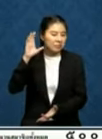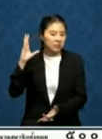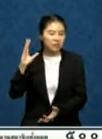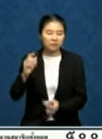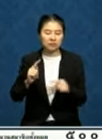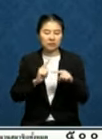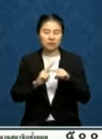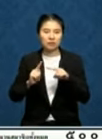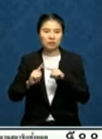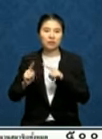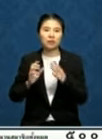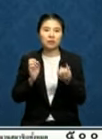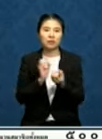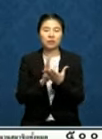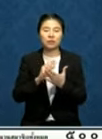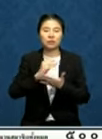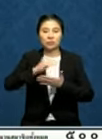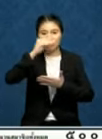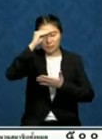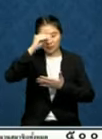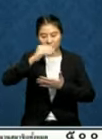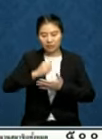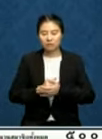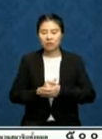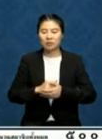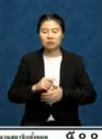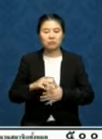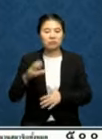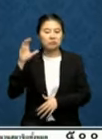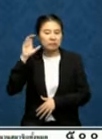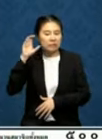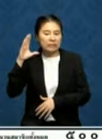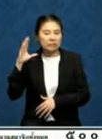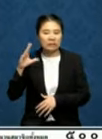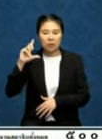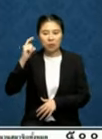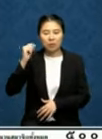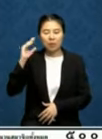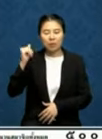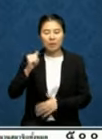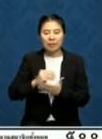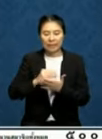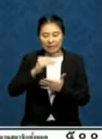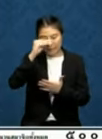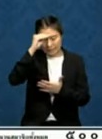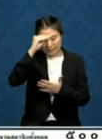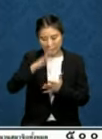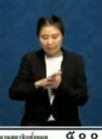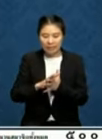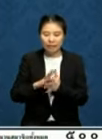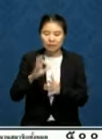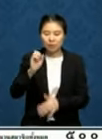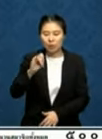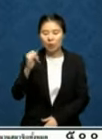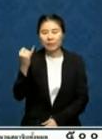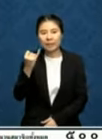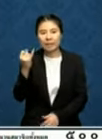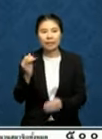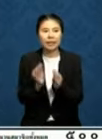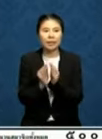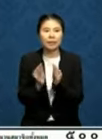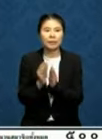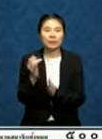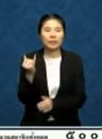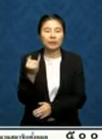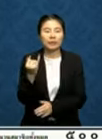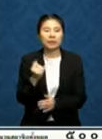นะคะผลกระทบต่อการเรียนนะคะไม่มีความเชื่อใจผู้ปกครองเรียนตกด้วยค่ะส่วนผลข้อมูลจากกรมสุขภาพจิตน